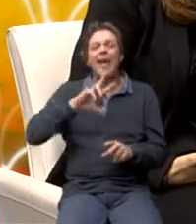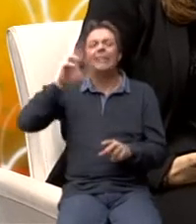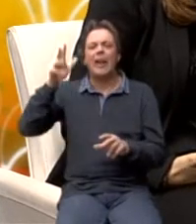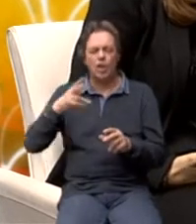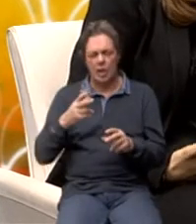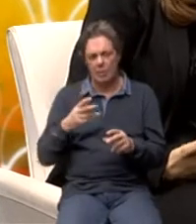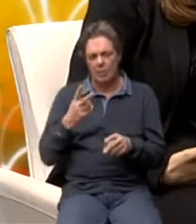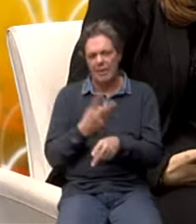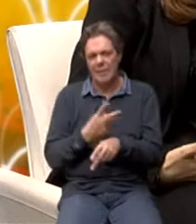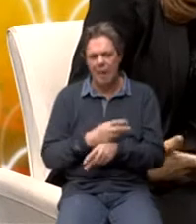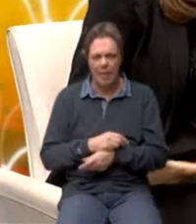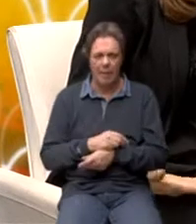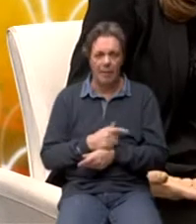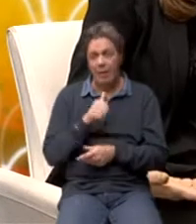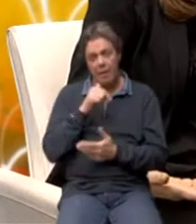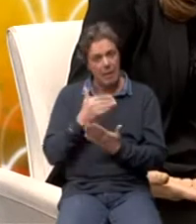ekološki proizvod i